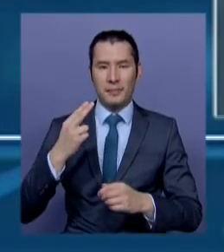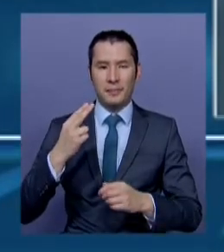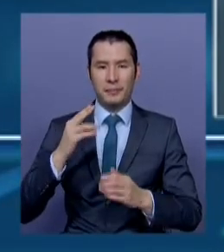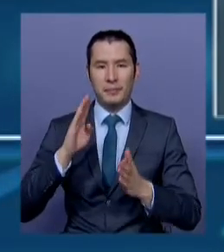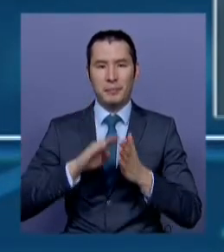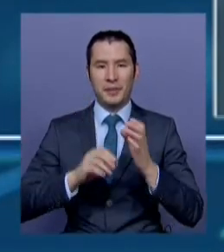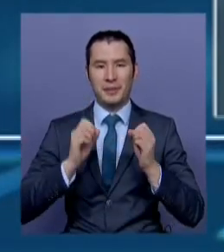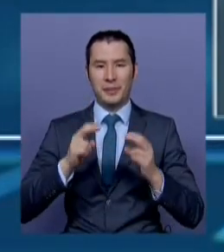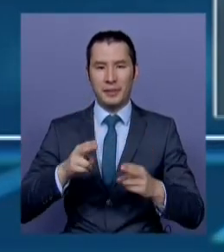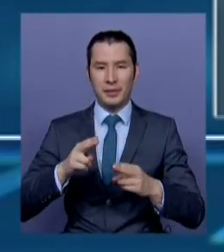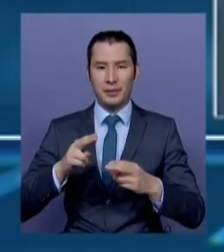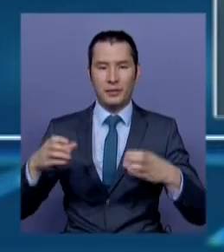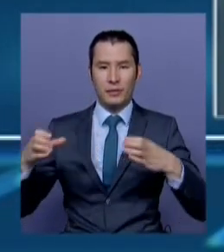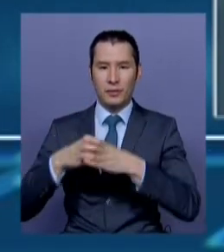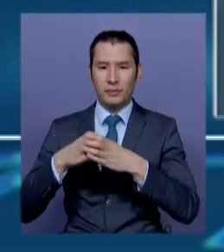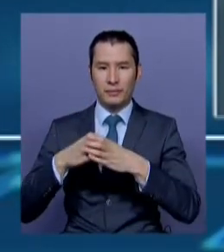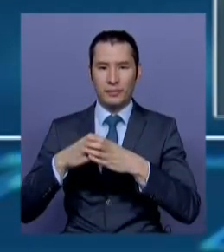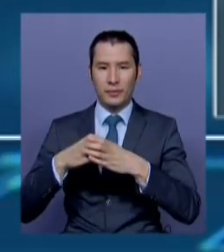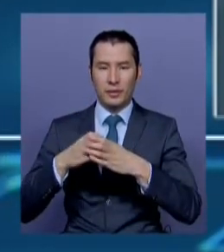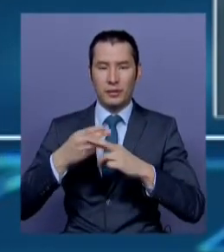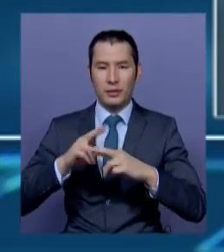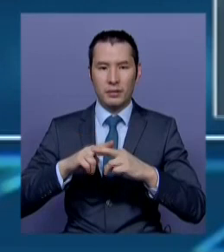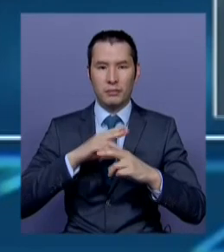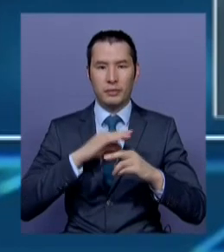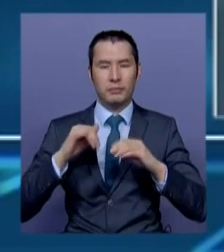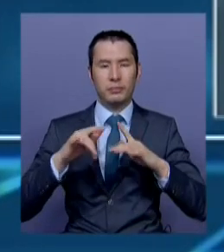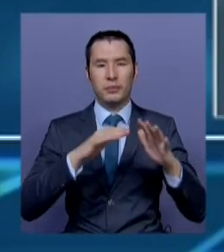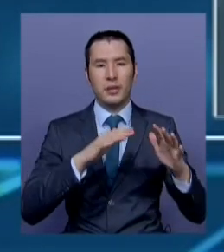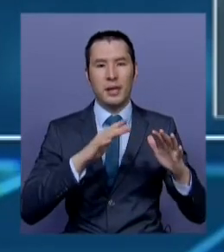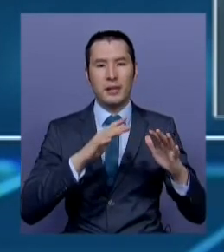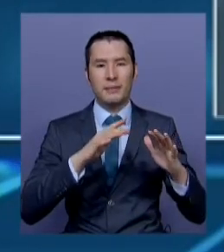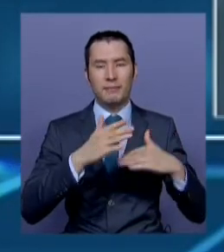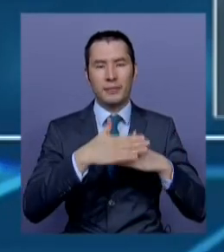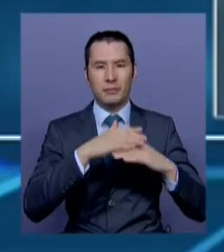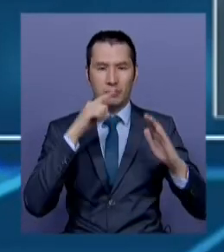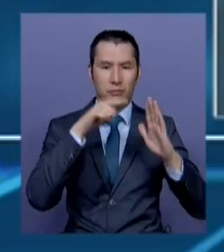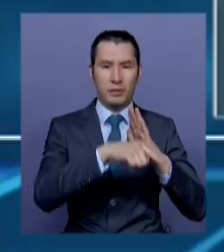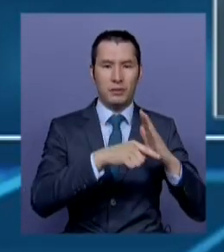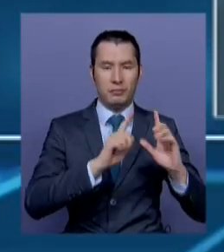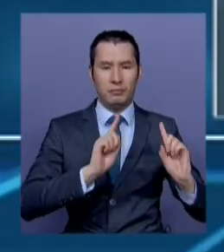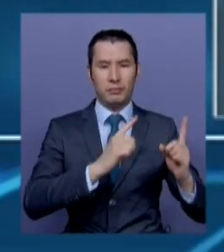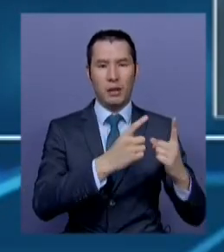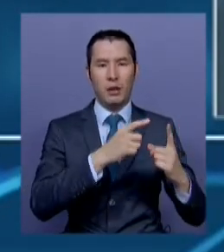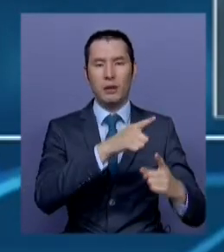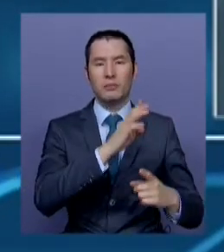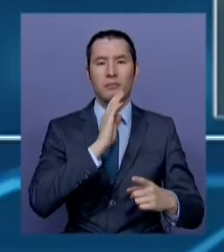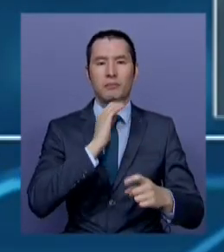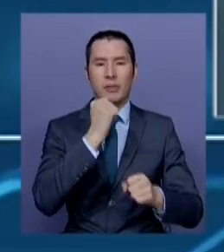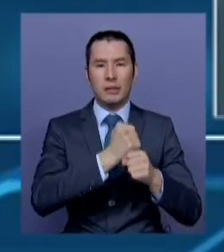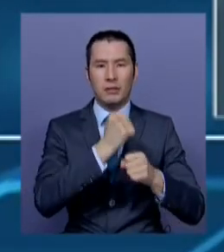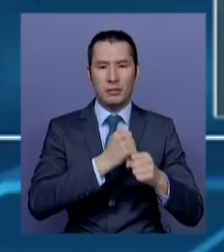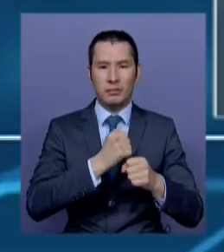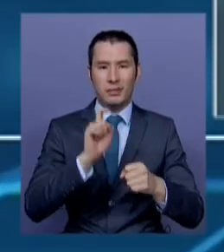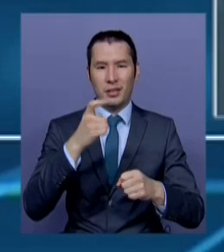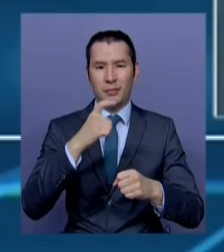қаласы бойынша департаменті уақытша тұрғылықты жерінде синтетикалық есірткі жасауды және оларды қойылма деп аталатын жолмен сатуды